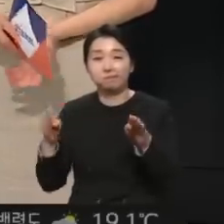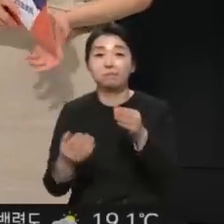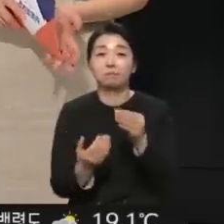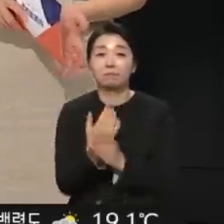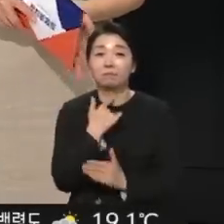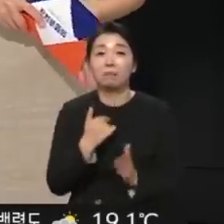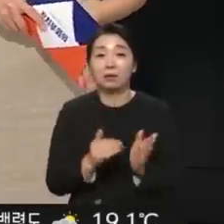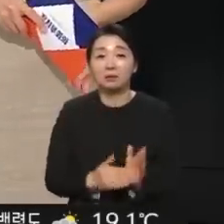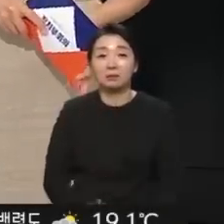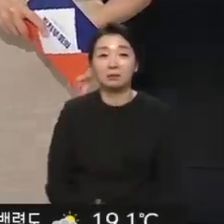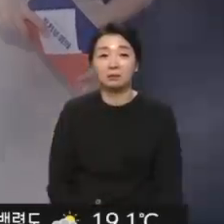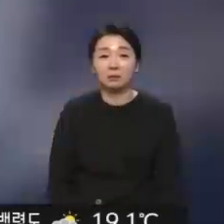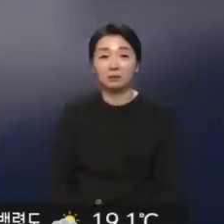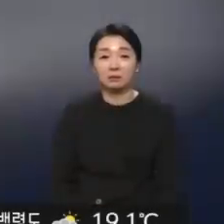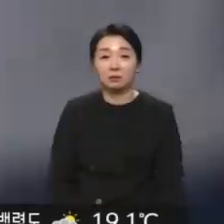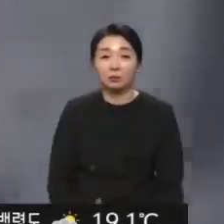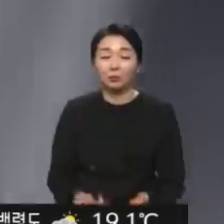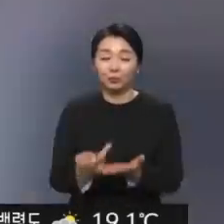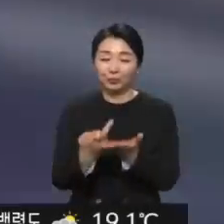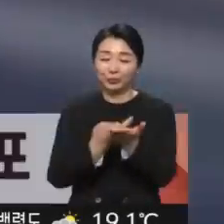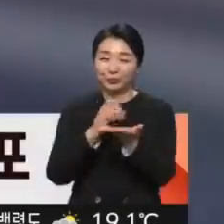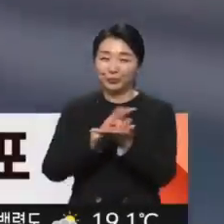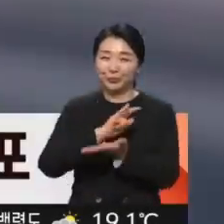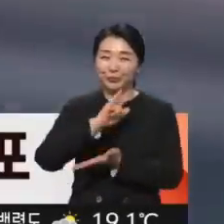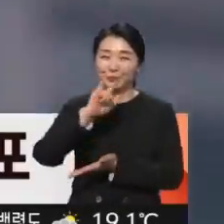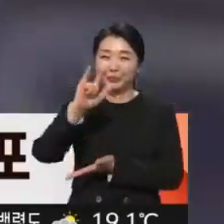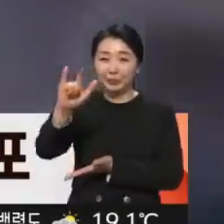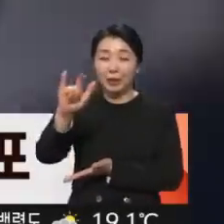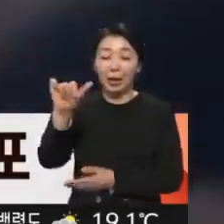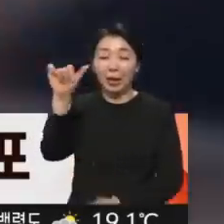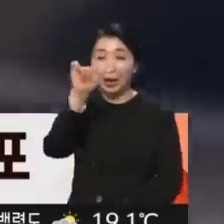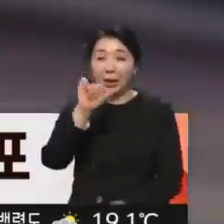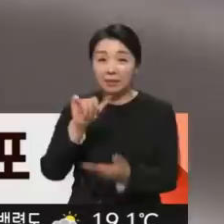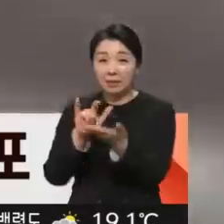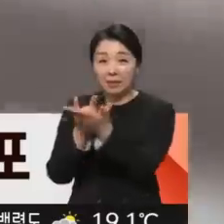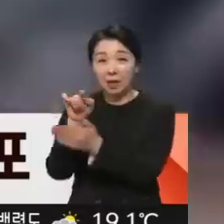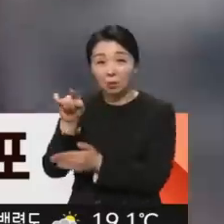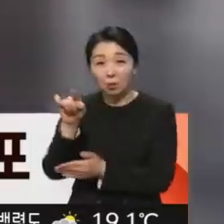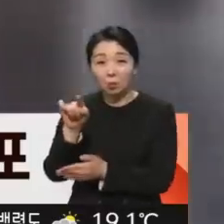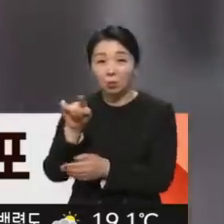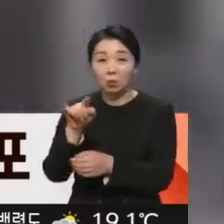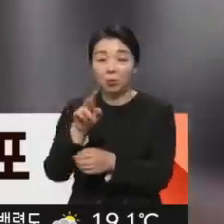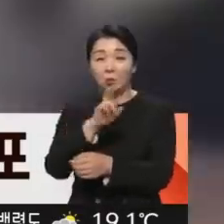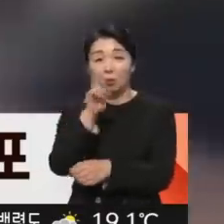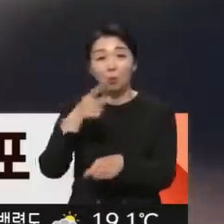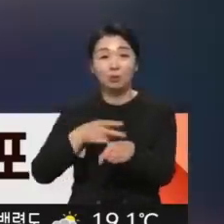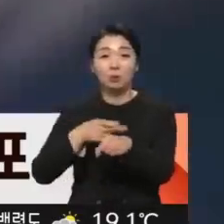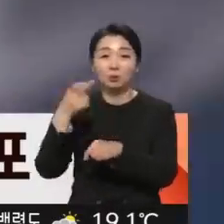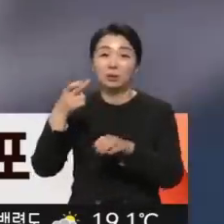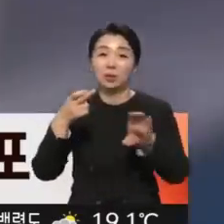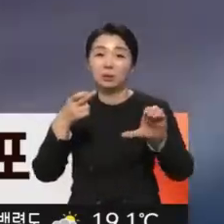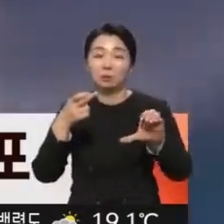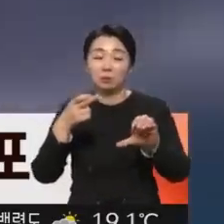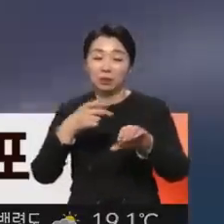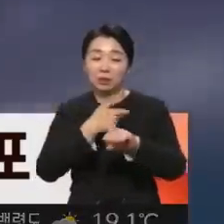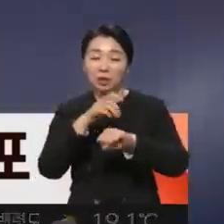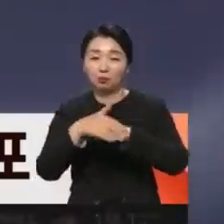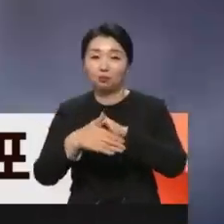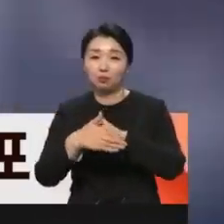맞습니다. 오늘 오전 제주공항을 출발한 아시아나항공 여객기가 오후 12시 45분 대구공항에 착륙하기